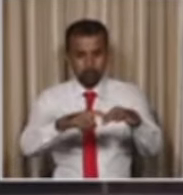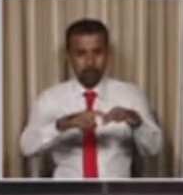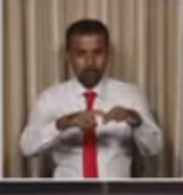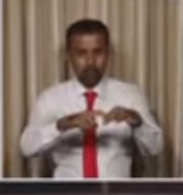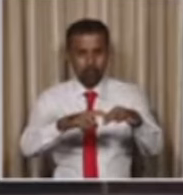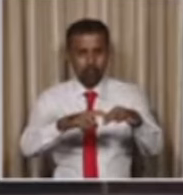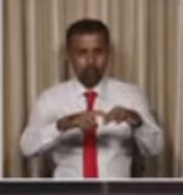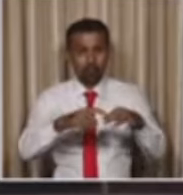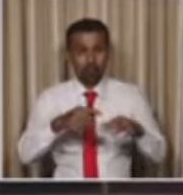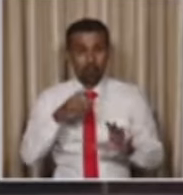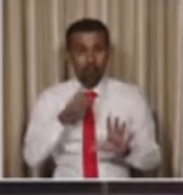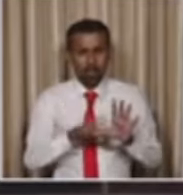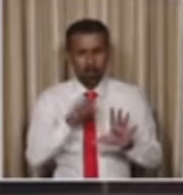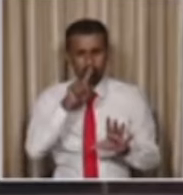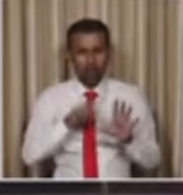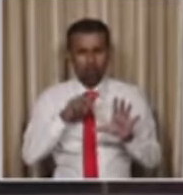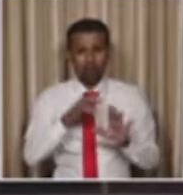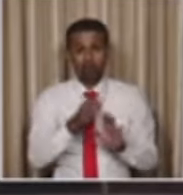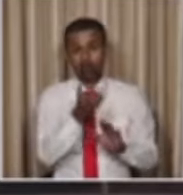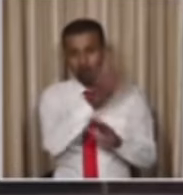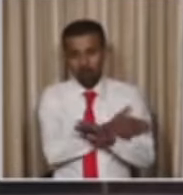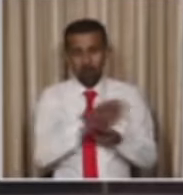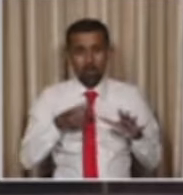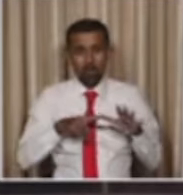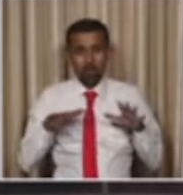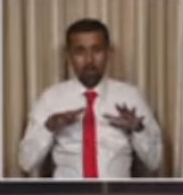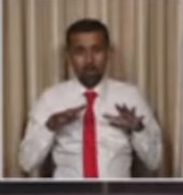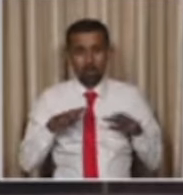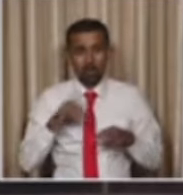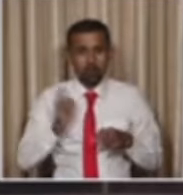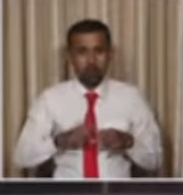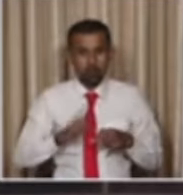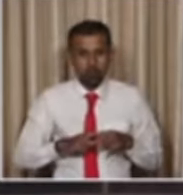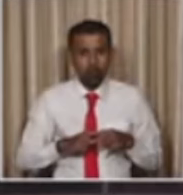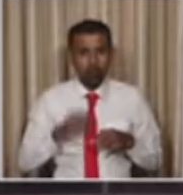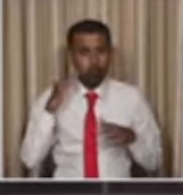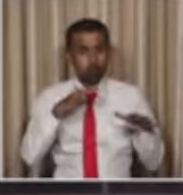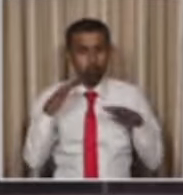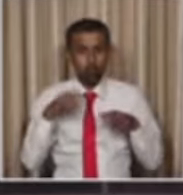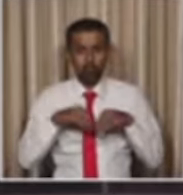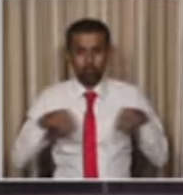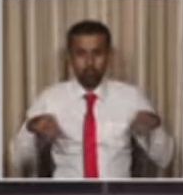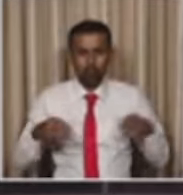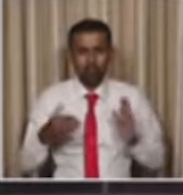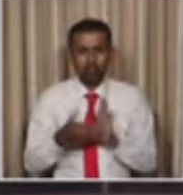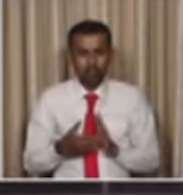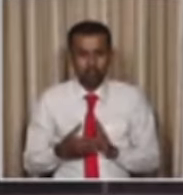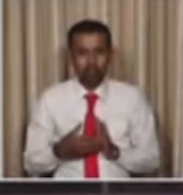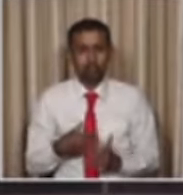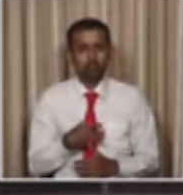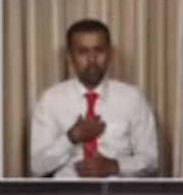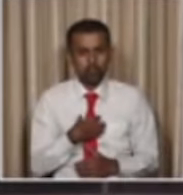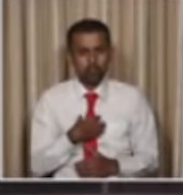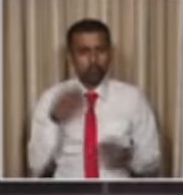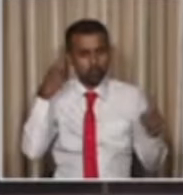ගොඩනැගුවා. අපි අවුරුද්දකට දෙකකට වඩා කලින් වනජීවීන්ගෙන් වන ප්‍රශ්න පිළිබඳව මහජනතාව ගොවි ජනතාව පීඩා විඳින ඒ දුක්